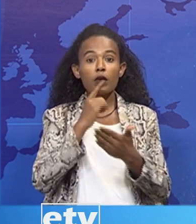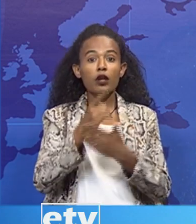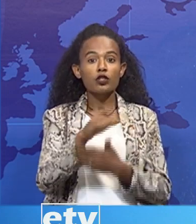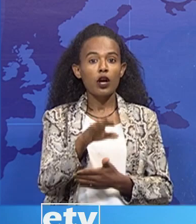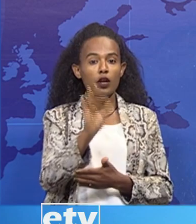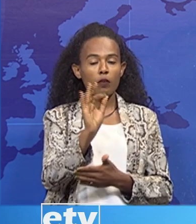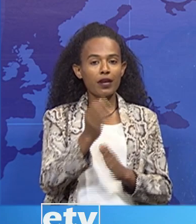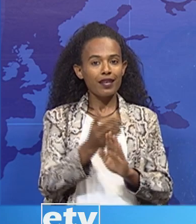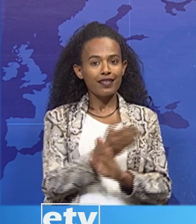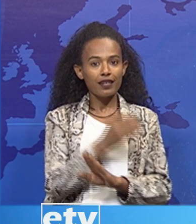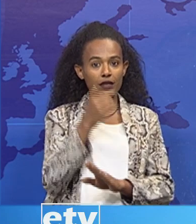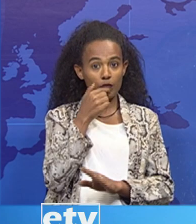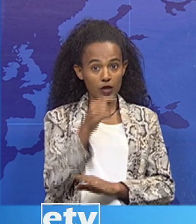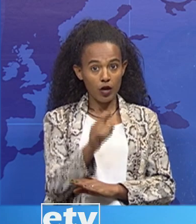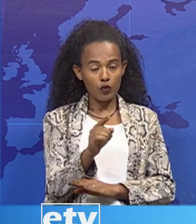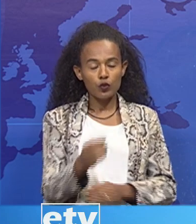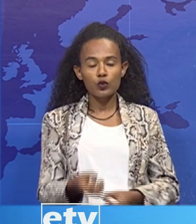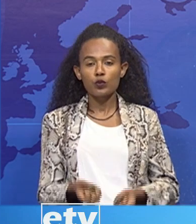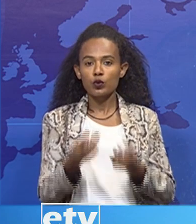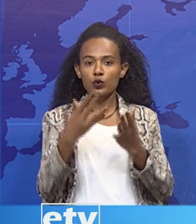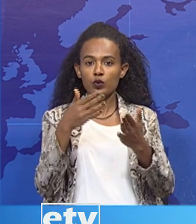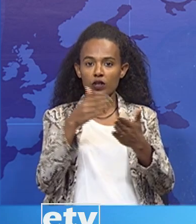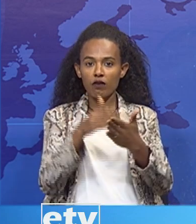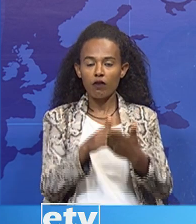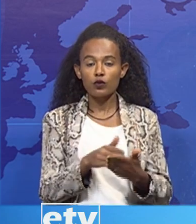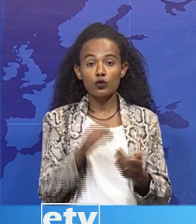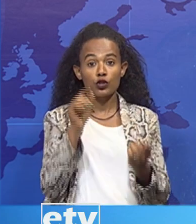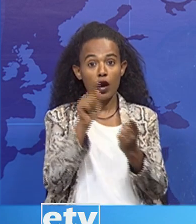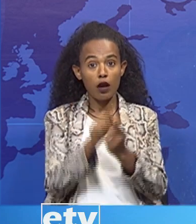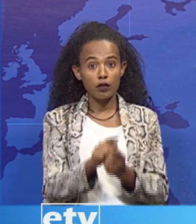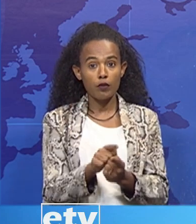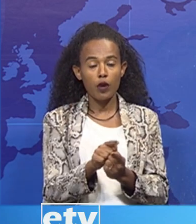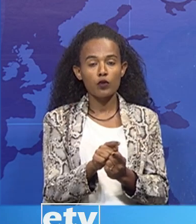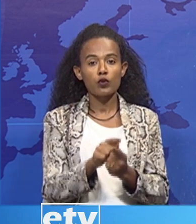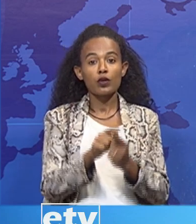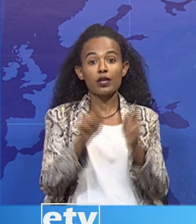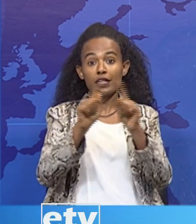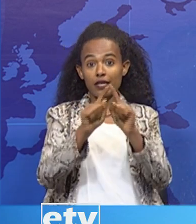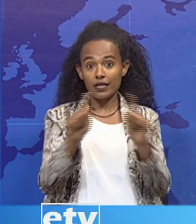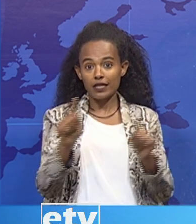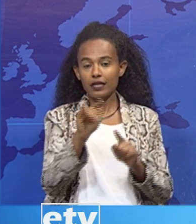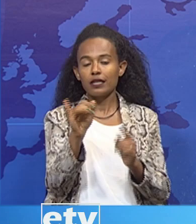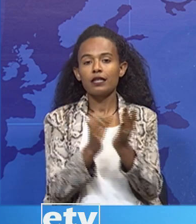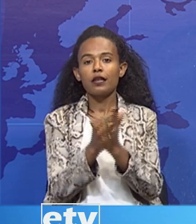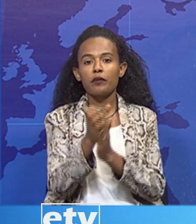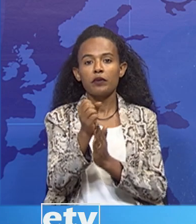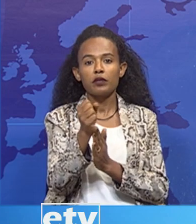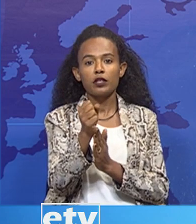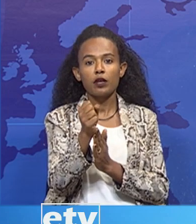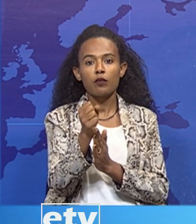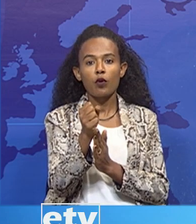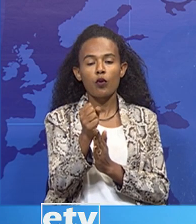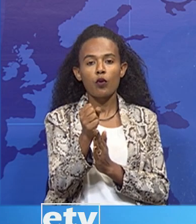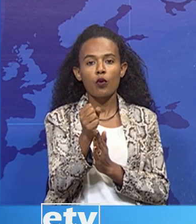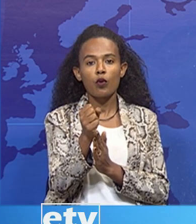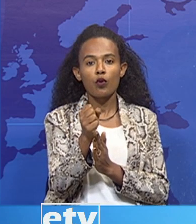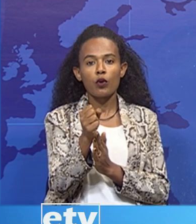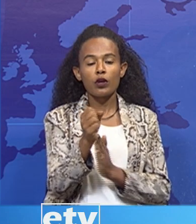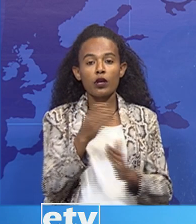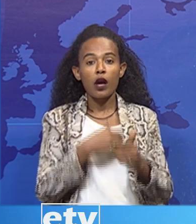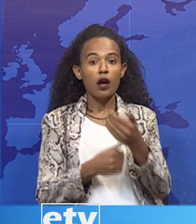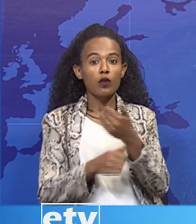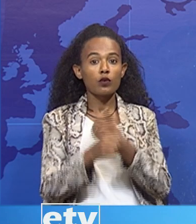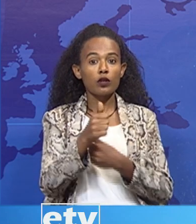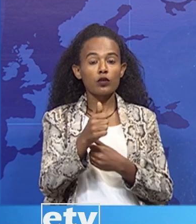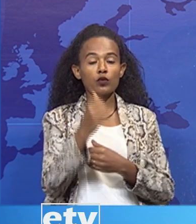ደግሞ ቀደም እንዳልኩት ብዙ እንቅፋቶች ያጋጥማሉ። ነገር ግን እንደ መብት ደግሞ የአካል ጉዳተኞች